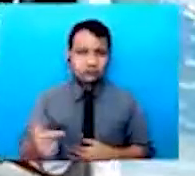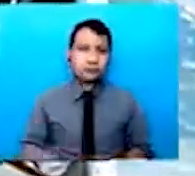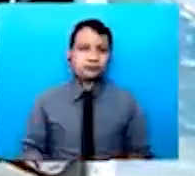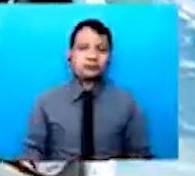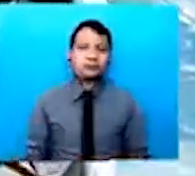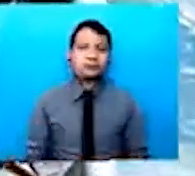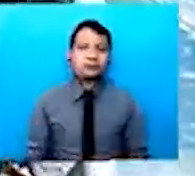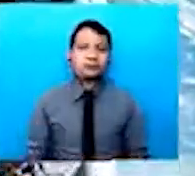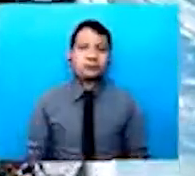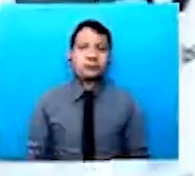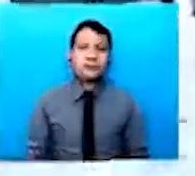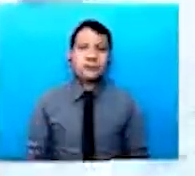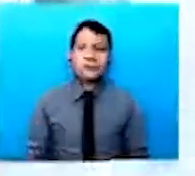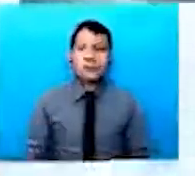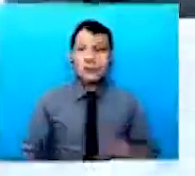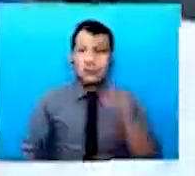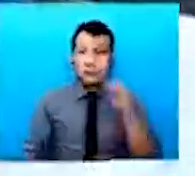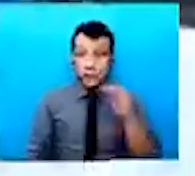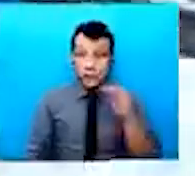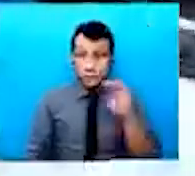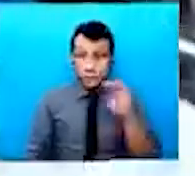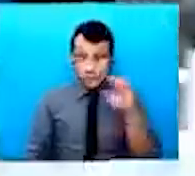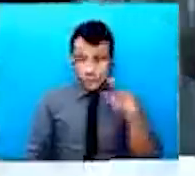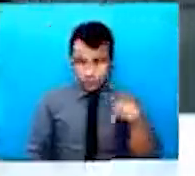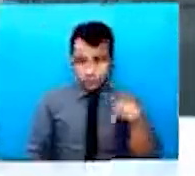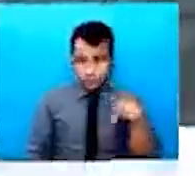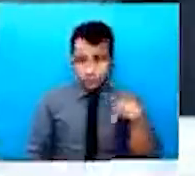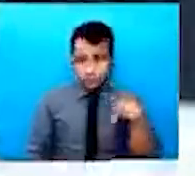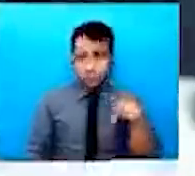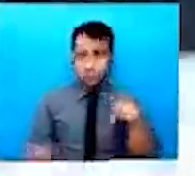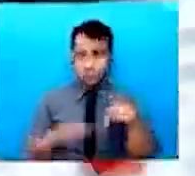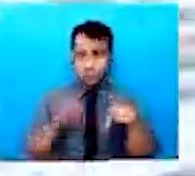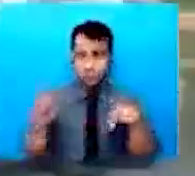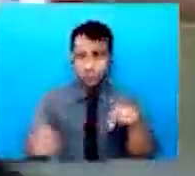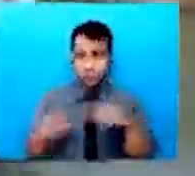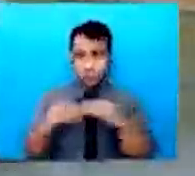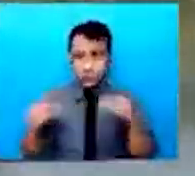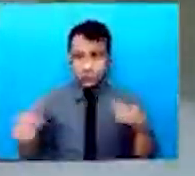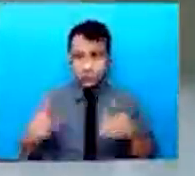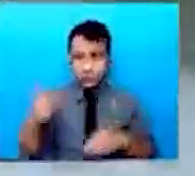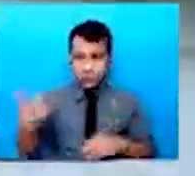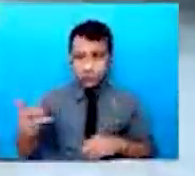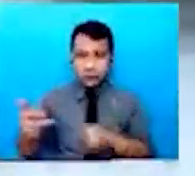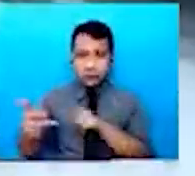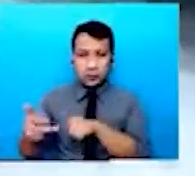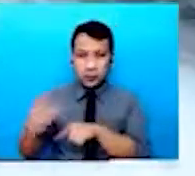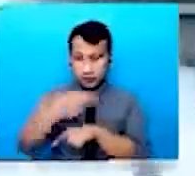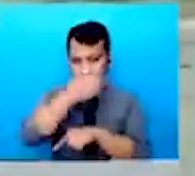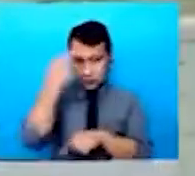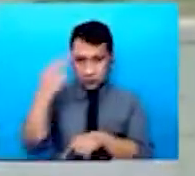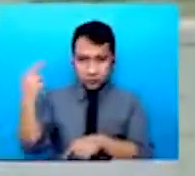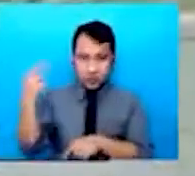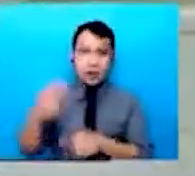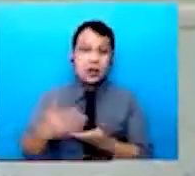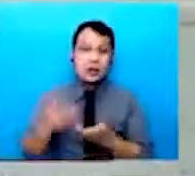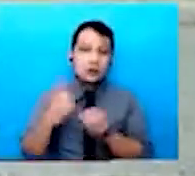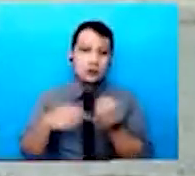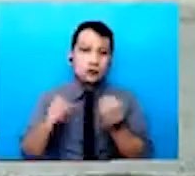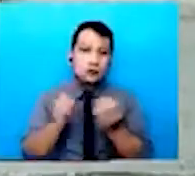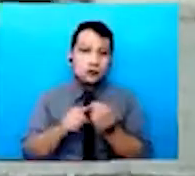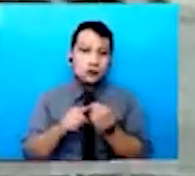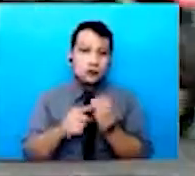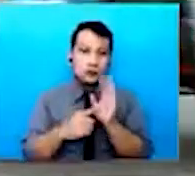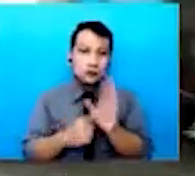Mula sa modified ECQ status, nasa Alert Level 3 na ang lalawigan ng Rizal, alinsunod sa revised